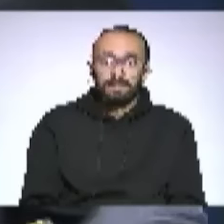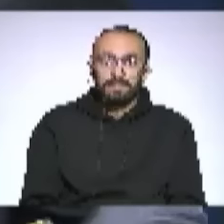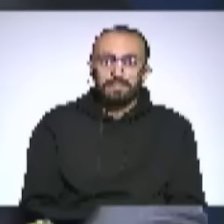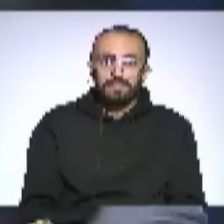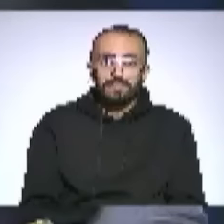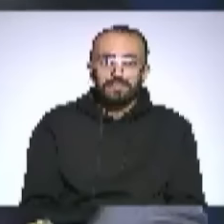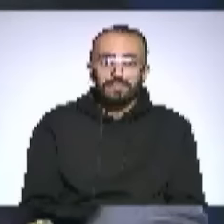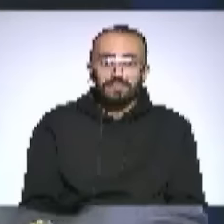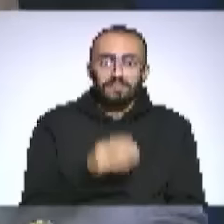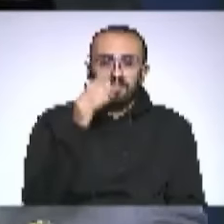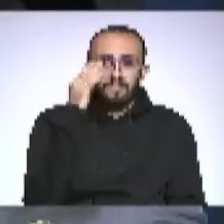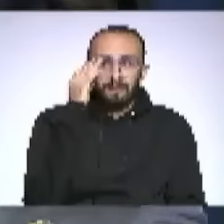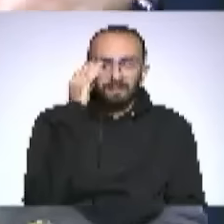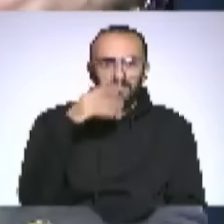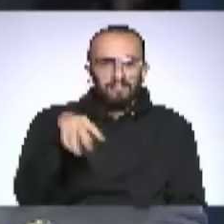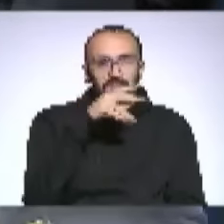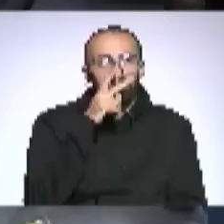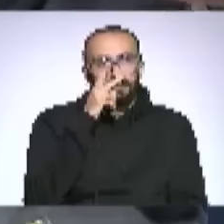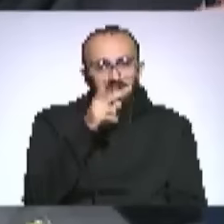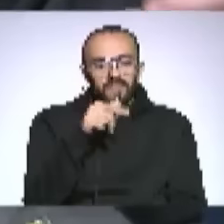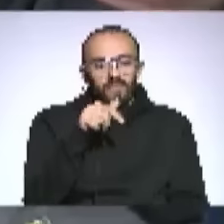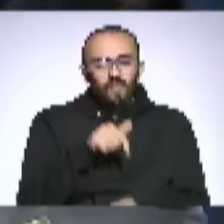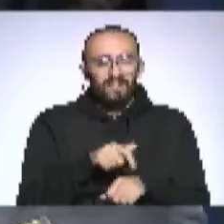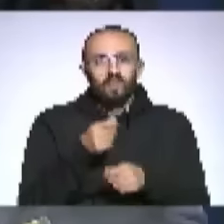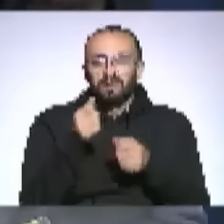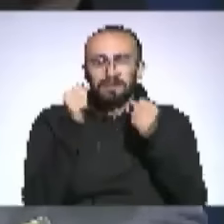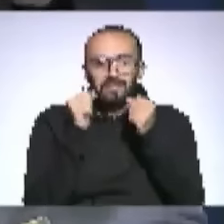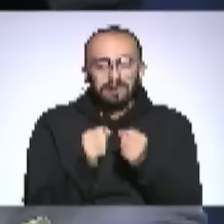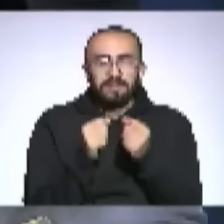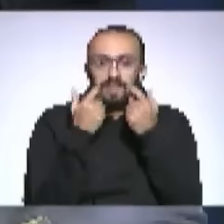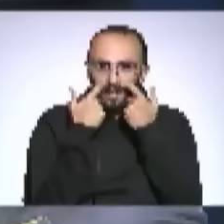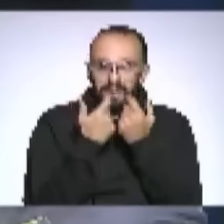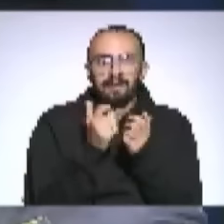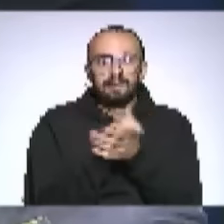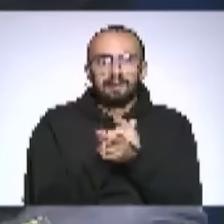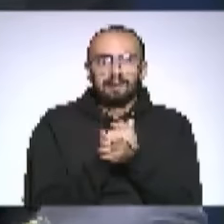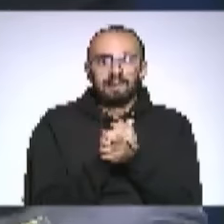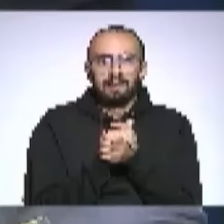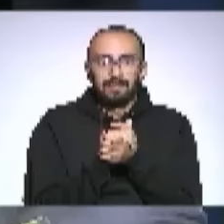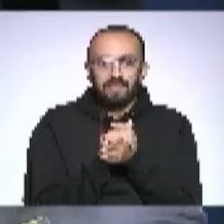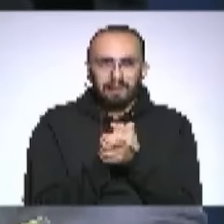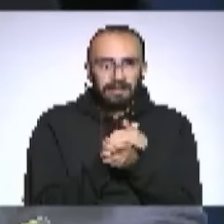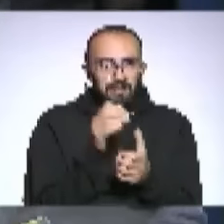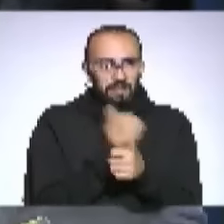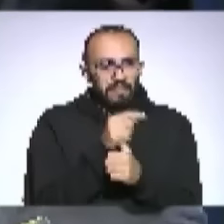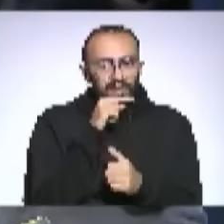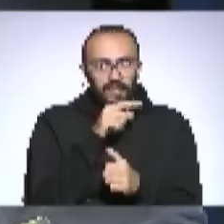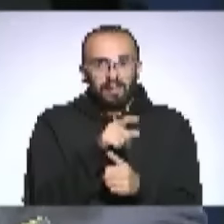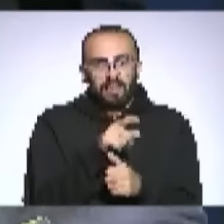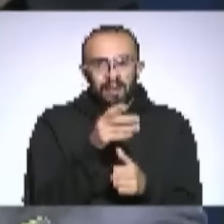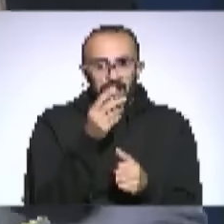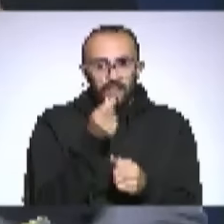انه ننظر الى الظروف الاقتصاديه بلاش تعوق زواج بنتك نتيجه ان انت